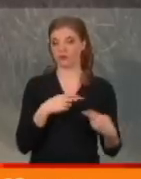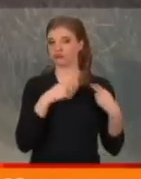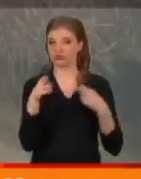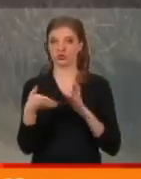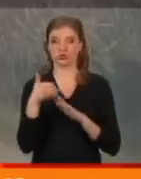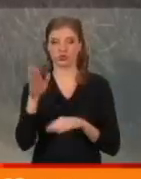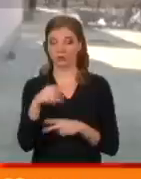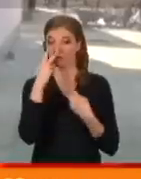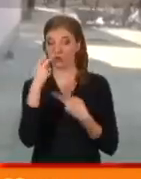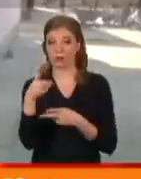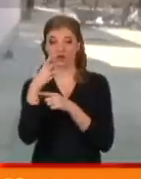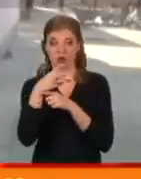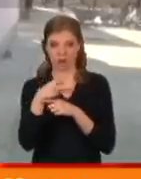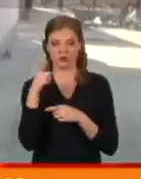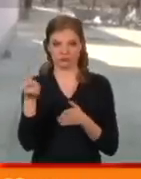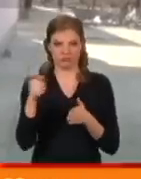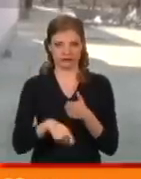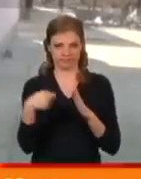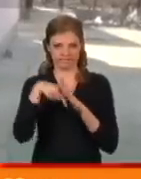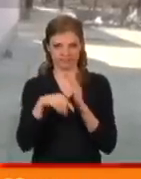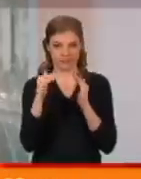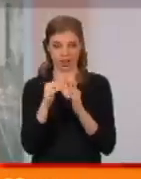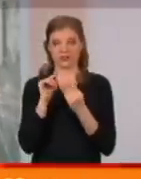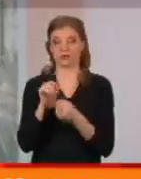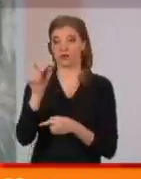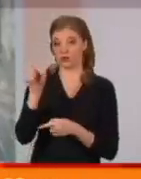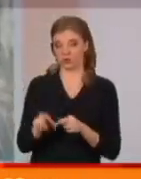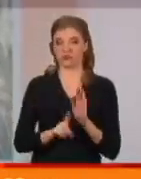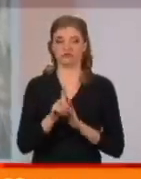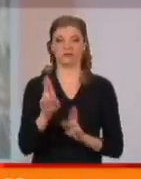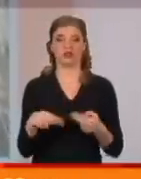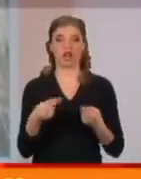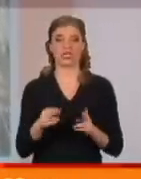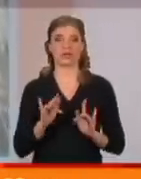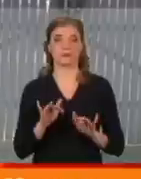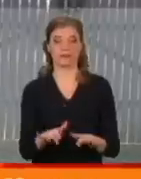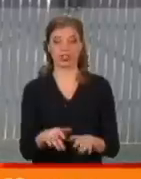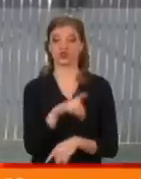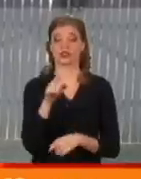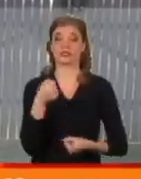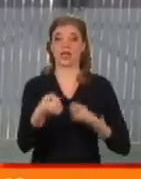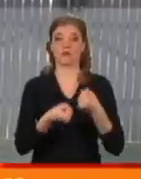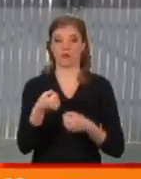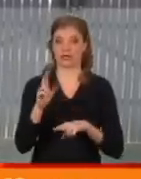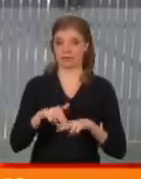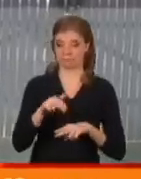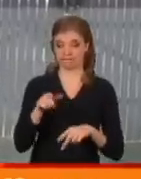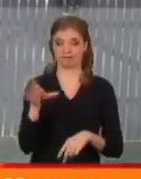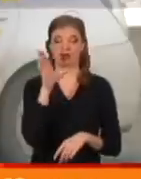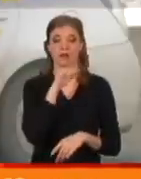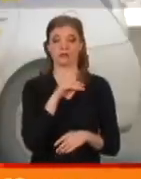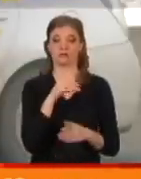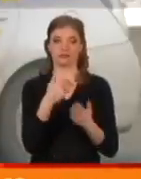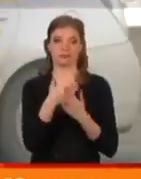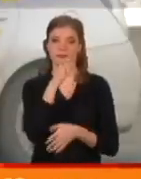додому. Побачивши камеру, він зачинився в хаті. Проти нього поліція вже порушила карне провадження. За побиття патрульного йому